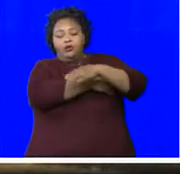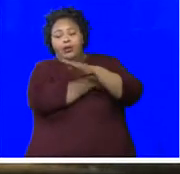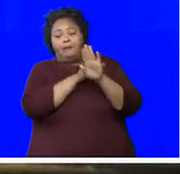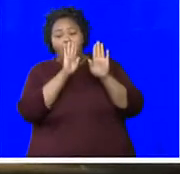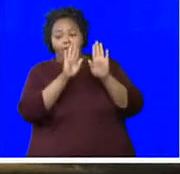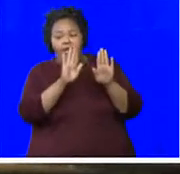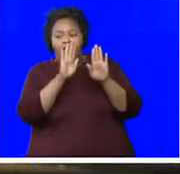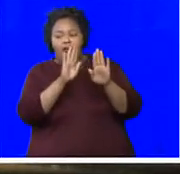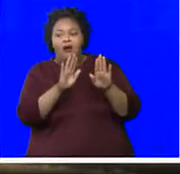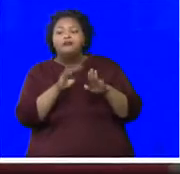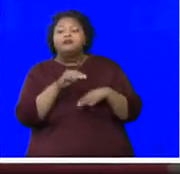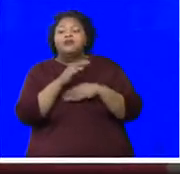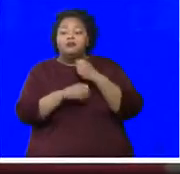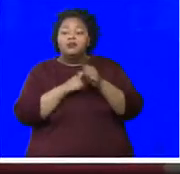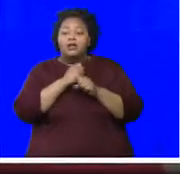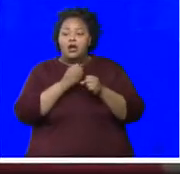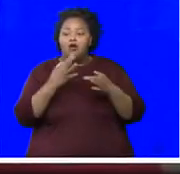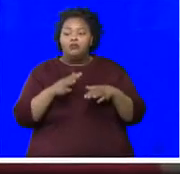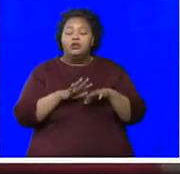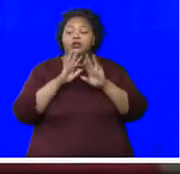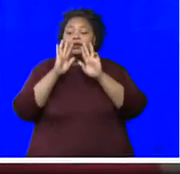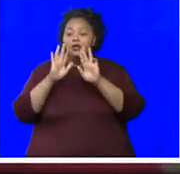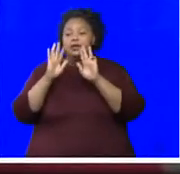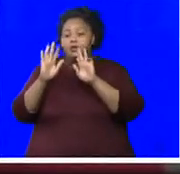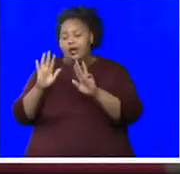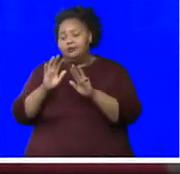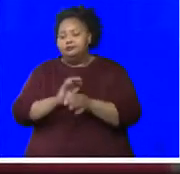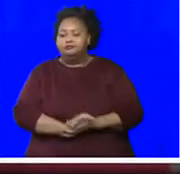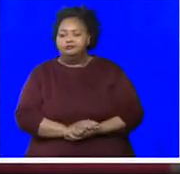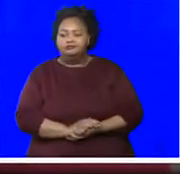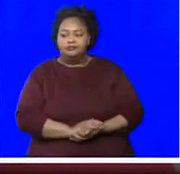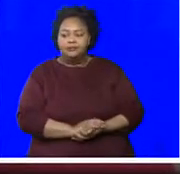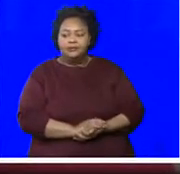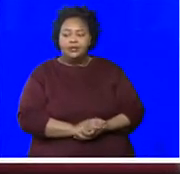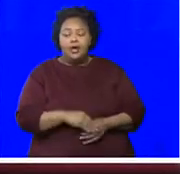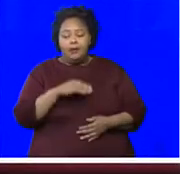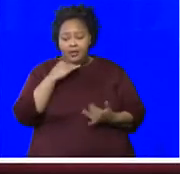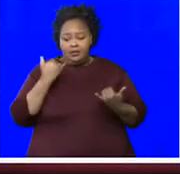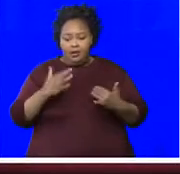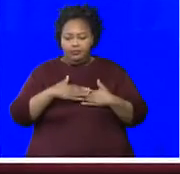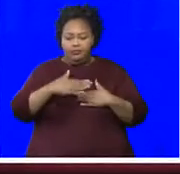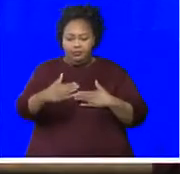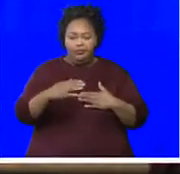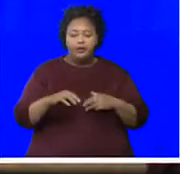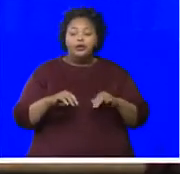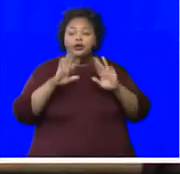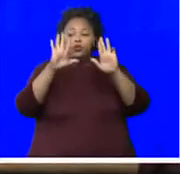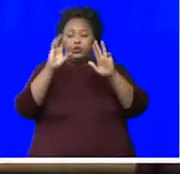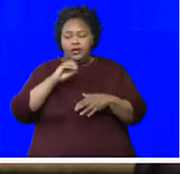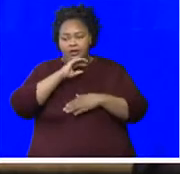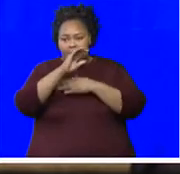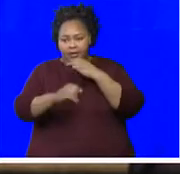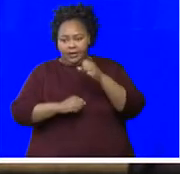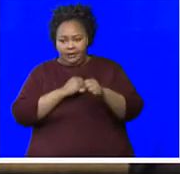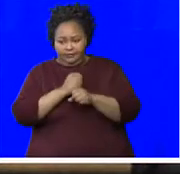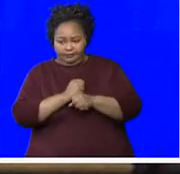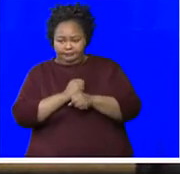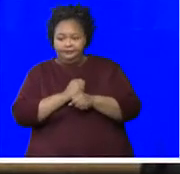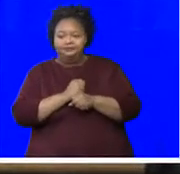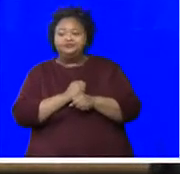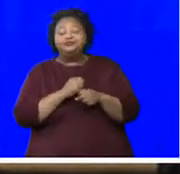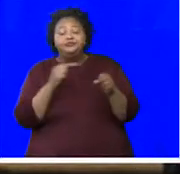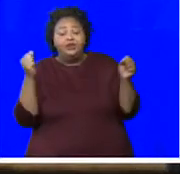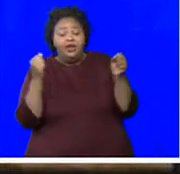99 years. So in 90 years time from now ungakhona ukuthi uphinze futhi ukhiphe le tinhlanyelo